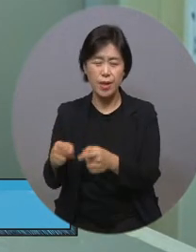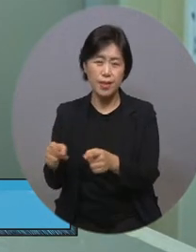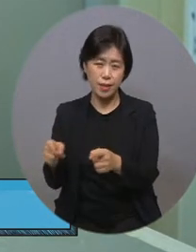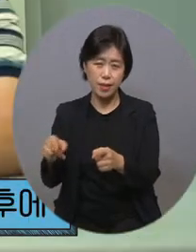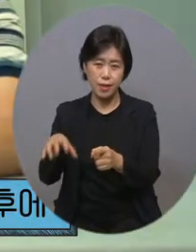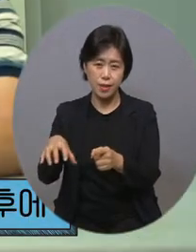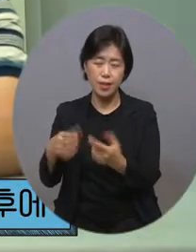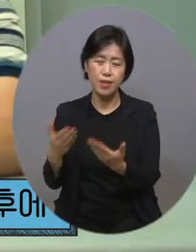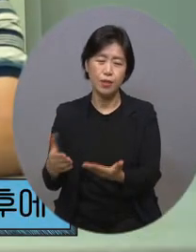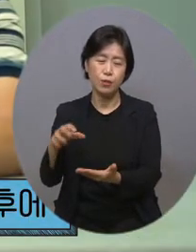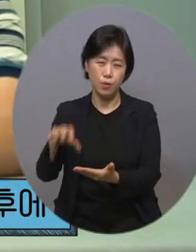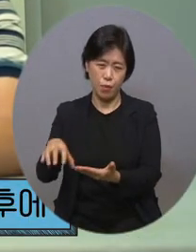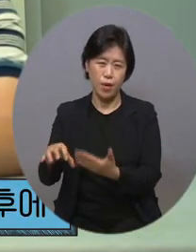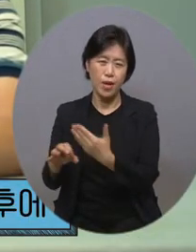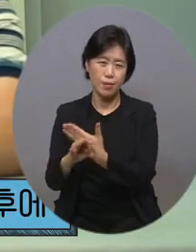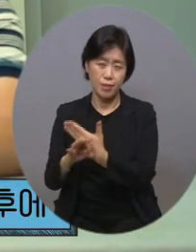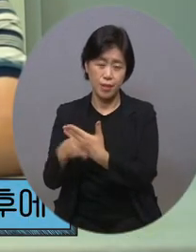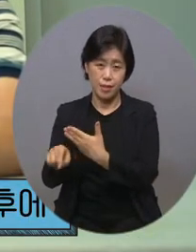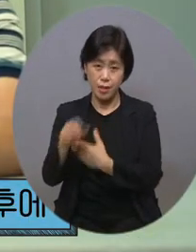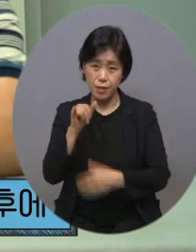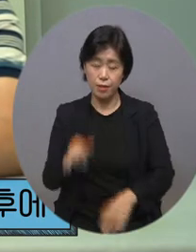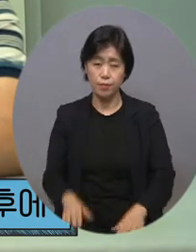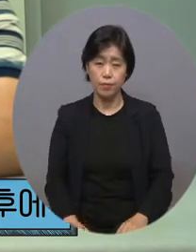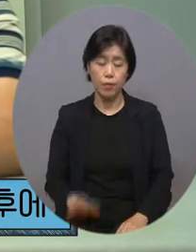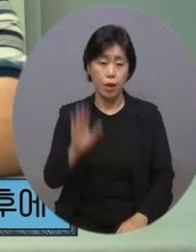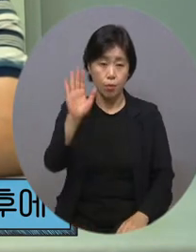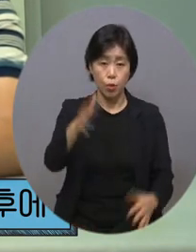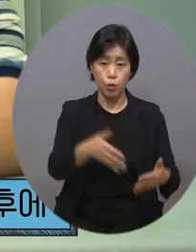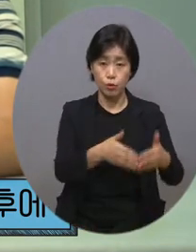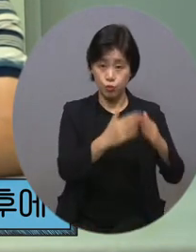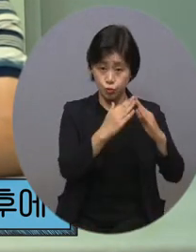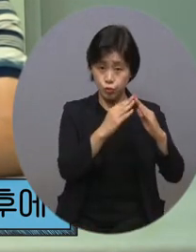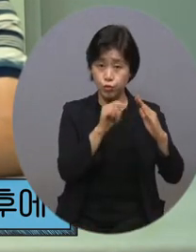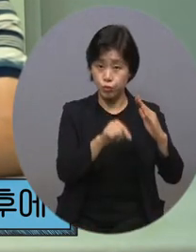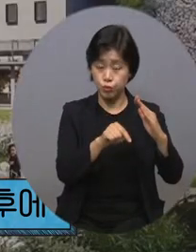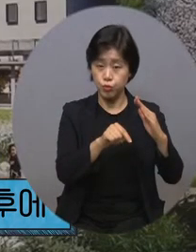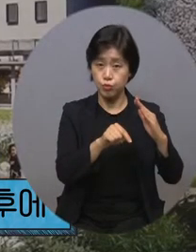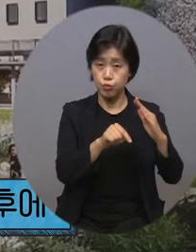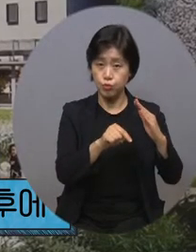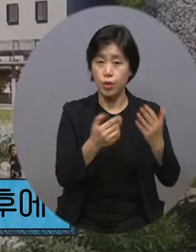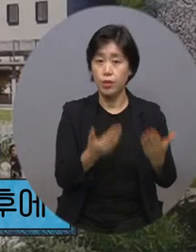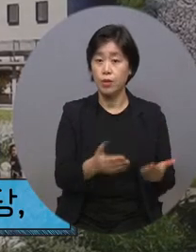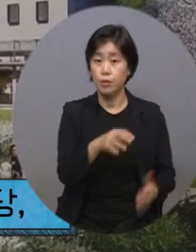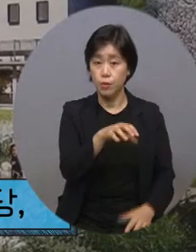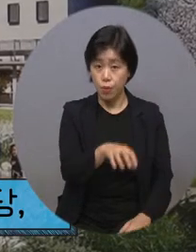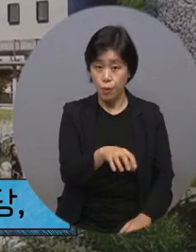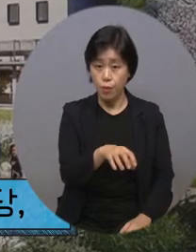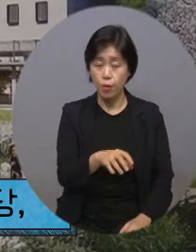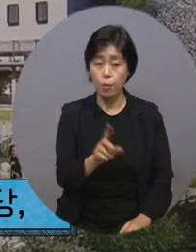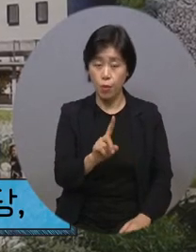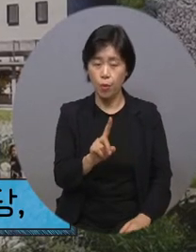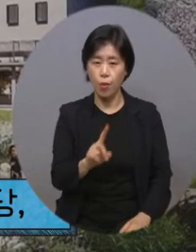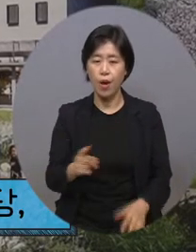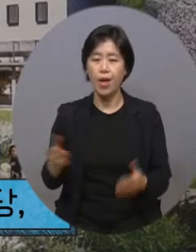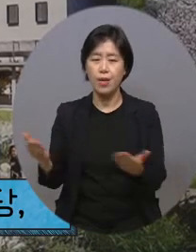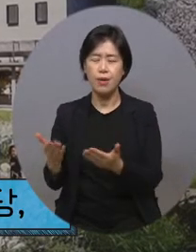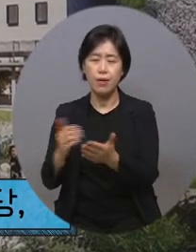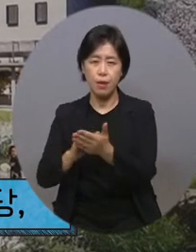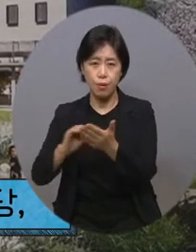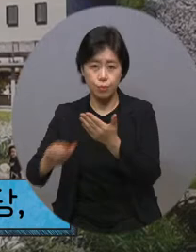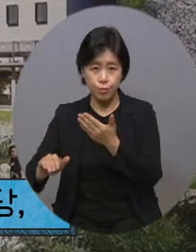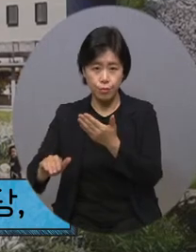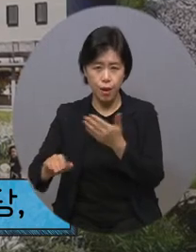하고 있고요. 앞으로 준공되는 휴게 공간 안에는 직원들이 일강 이후에 여러 가지 프로그램을 할 수